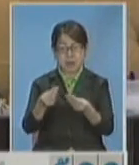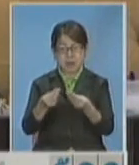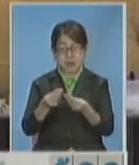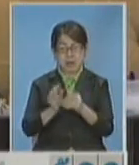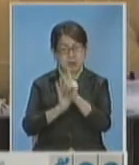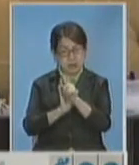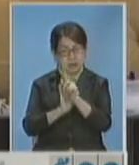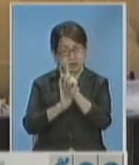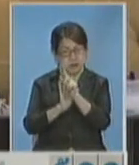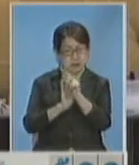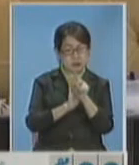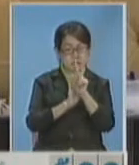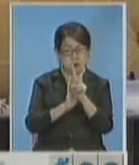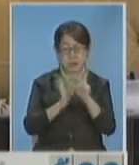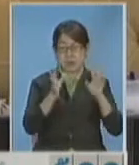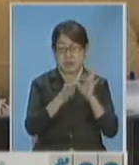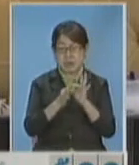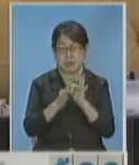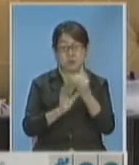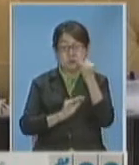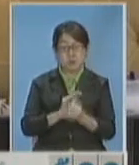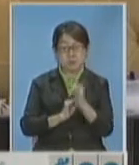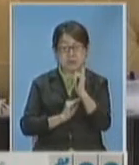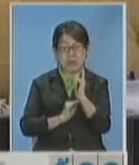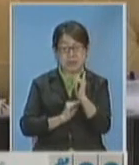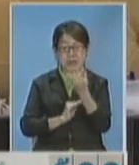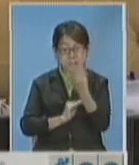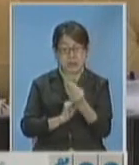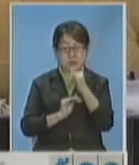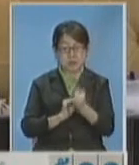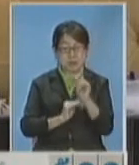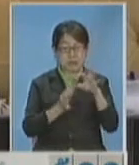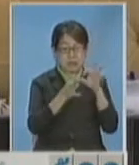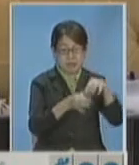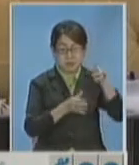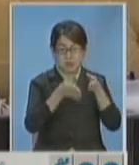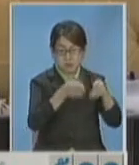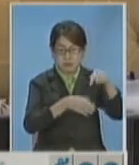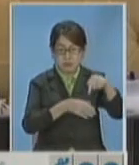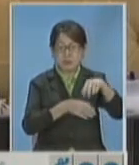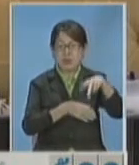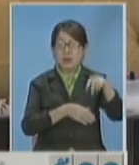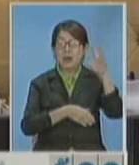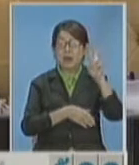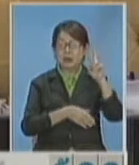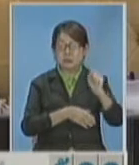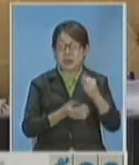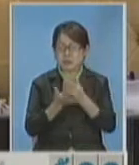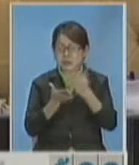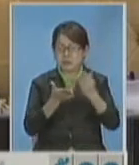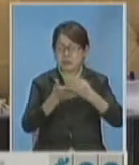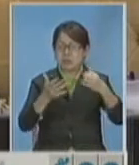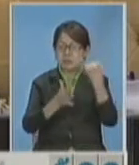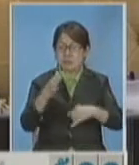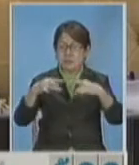ลาสักหนึ่งหรือสองนาทีพูดในสิ่งที่ค้างไว้เมื่อกี้ฮะในเรื่องของสภาครับว่าใช้งบไม่เหมาะสมอย่าง